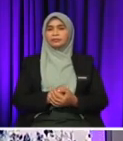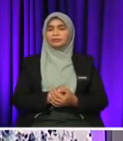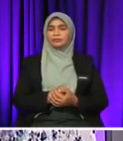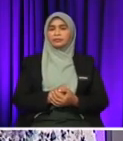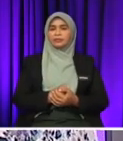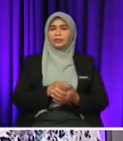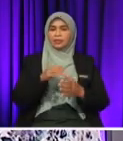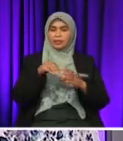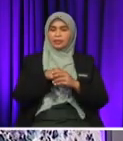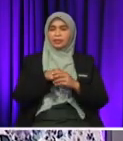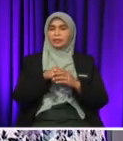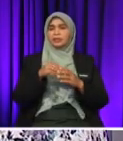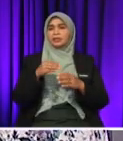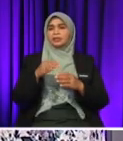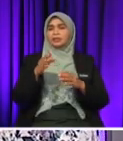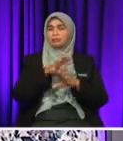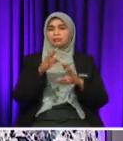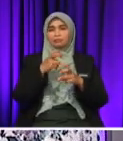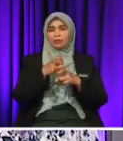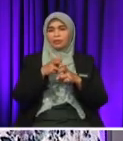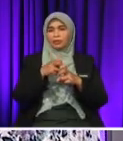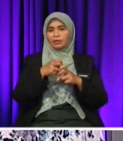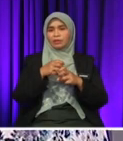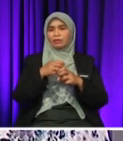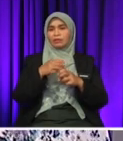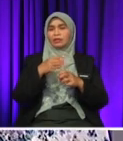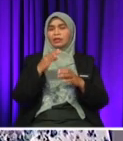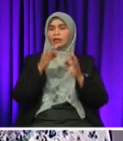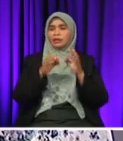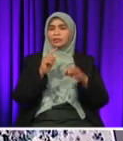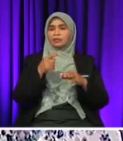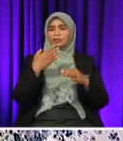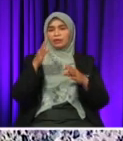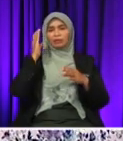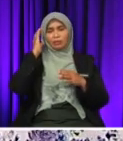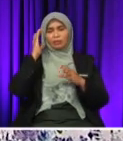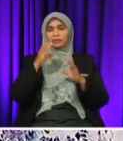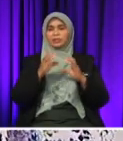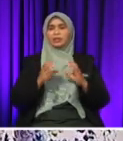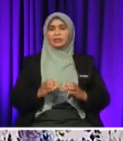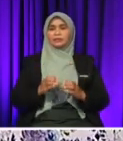watak dalam teks cerita susah untuk murid-murid kalau kita udah tahu caranya begitulah